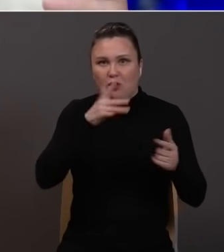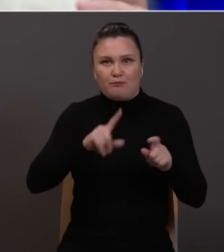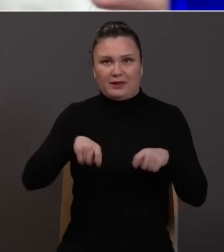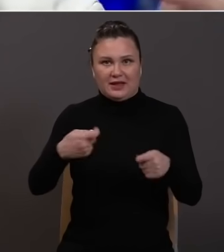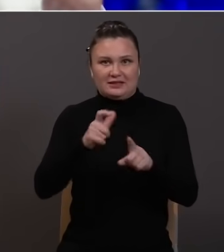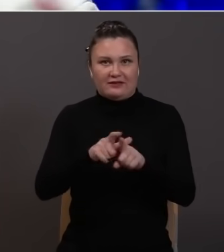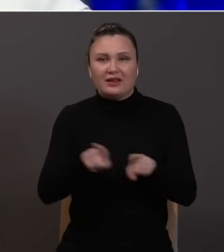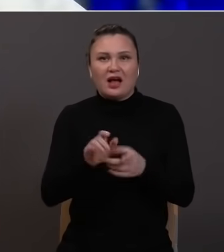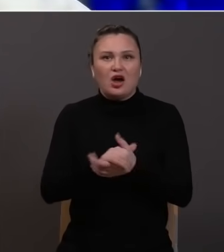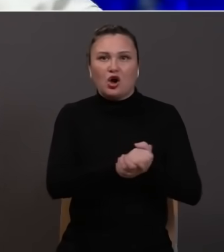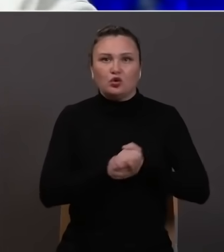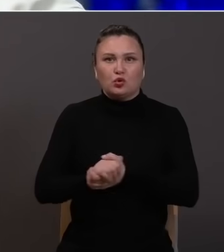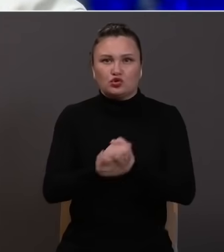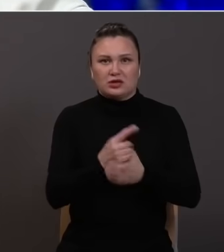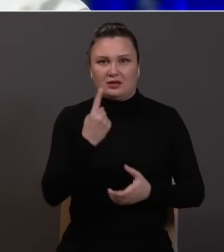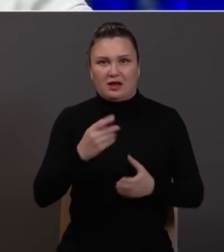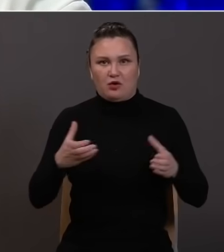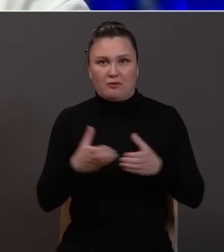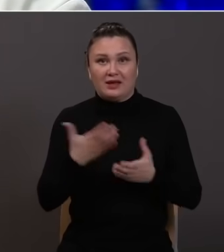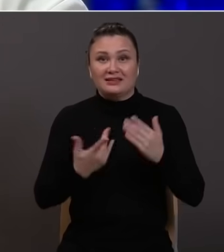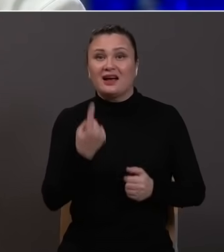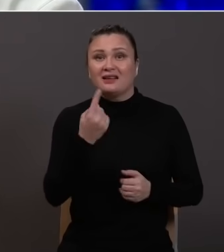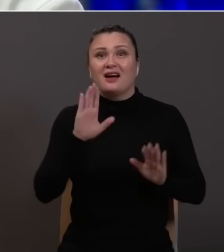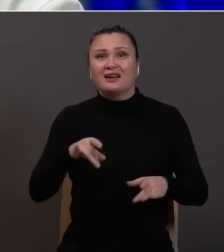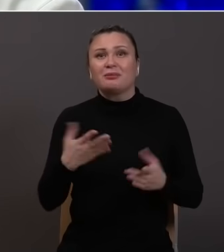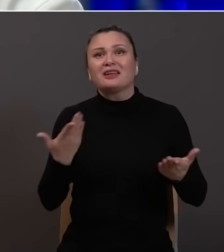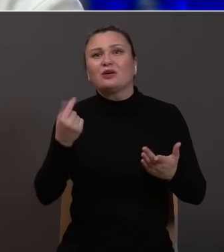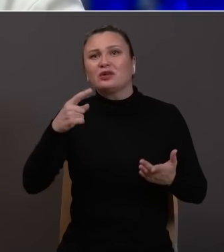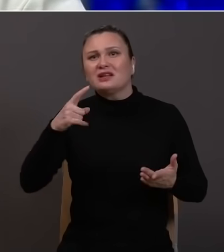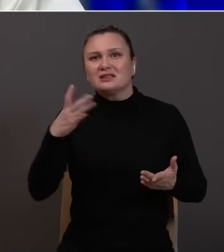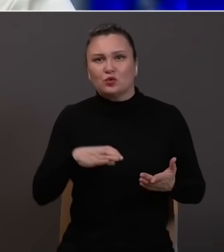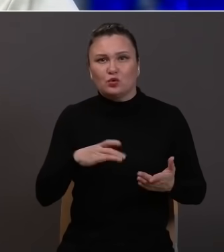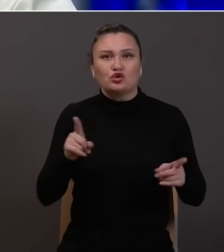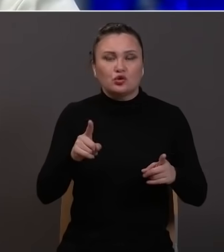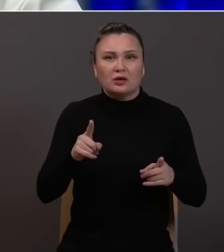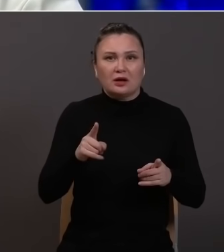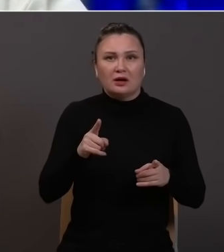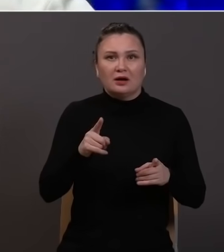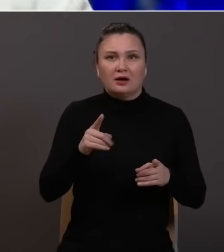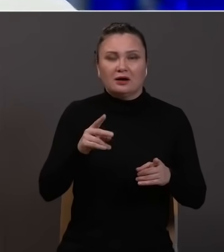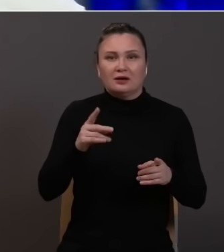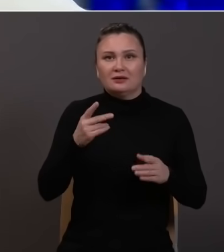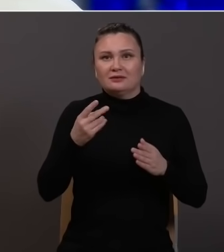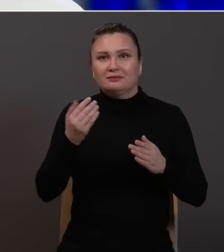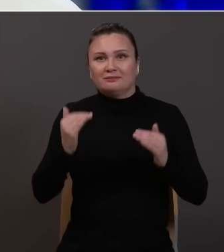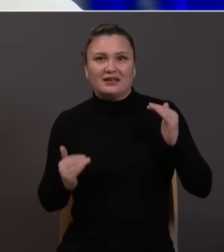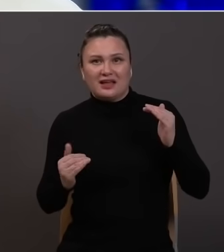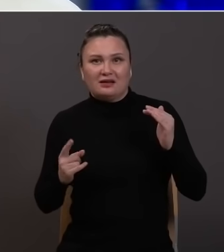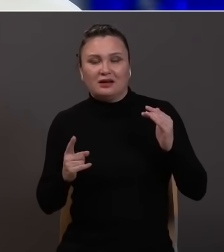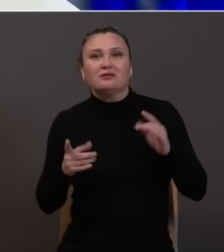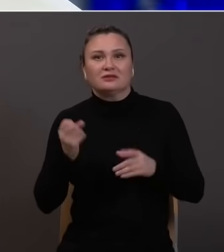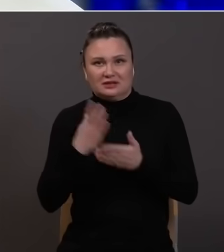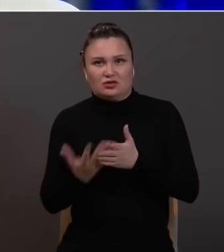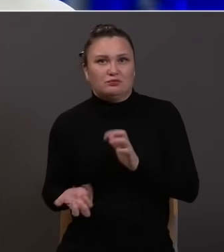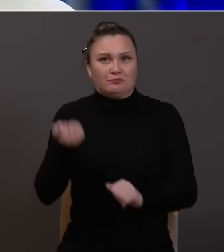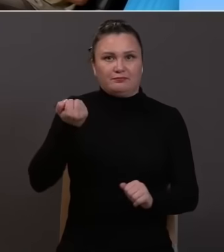уровне такая дружеская одна команда, и если один хотя бы где-то хоть на секундочку вот в чем-то просядет, его сразу страхует плечо